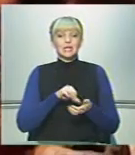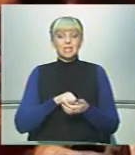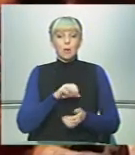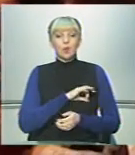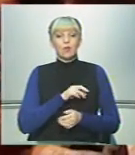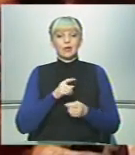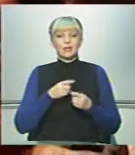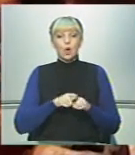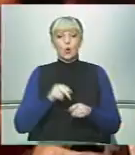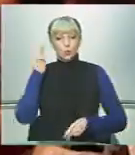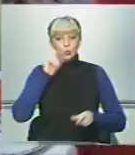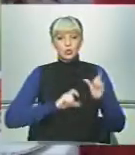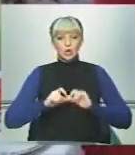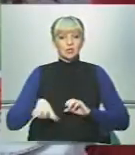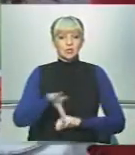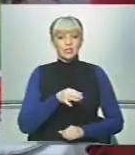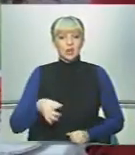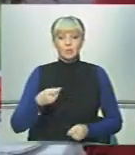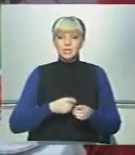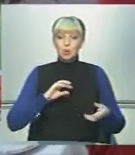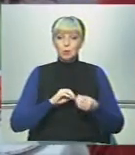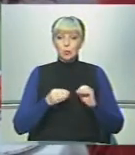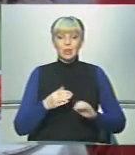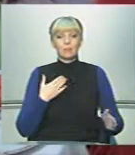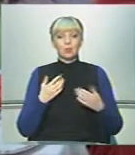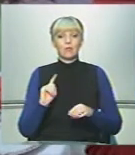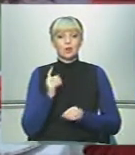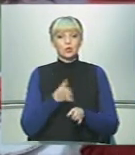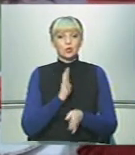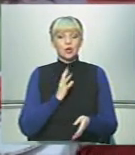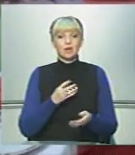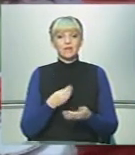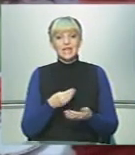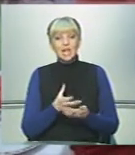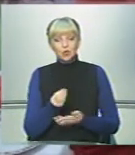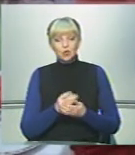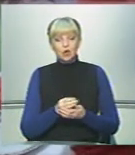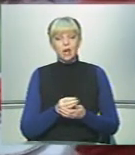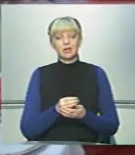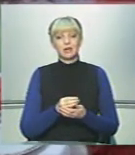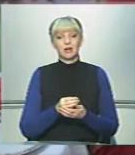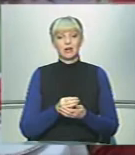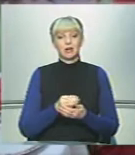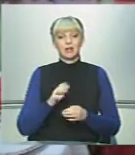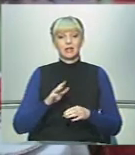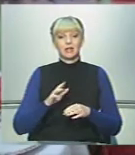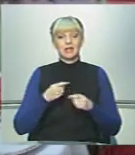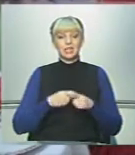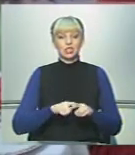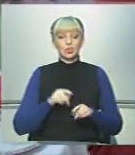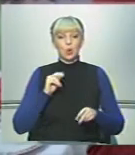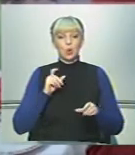з усієї області. Ці проблеми стосуються в першу чергу фінансування професійно-технічної освіти,